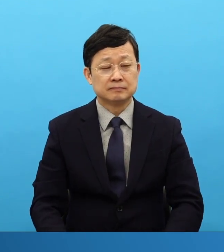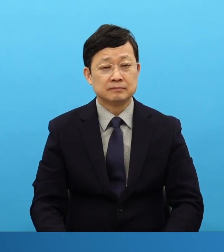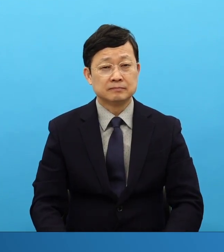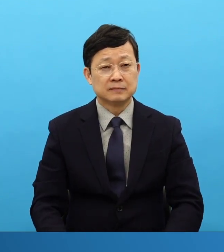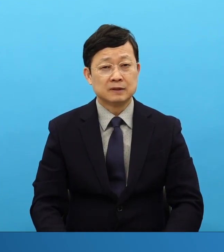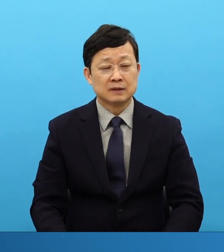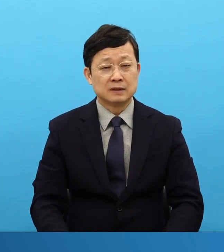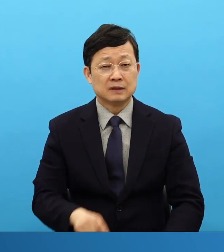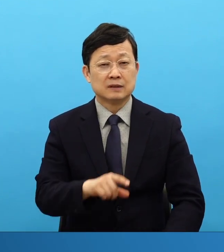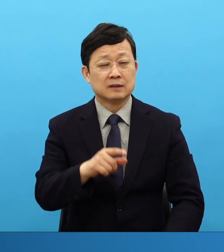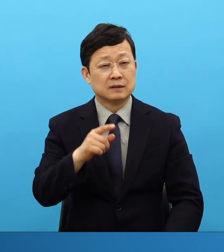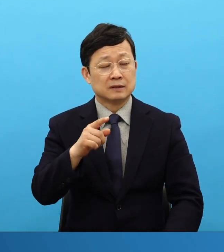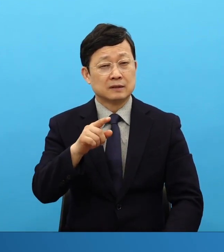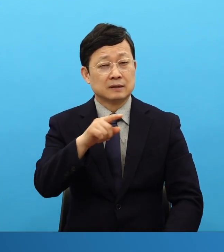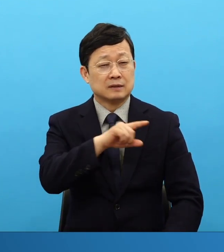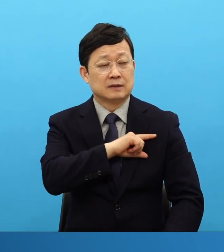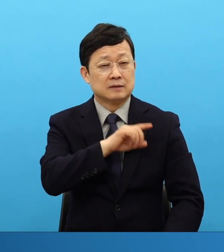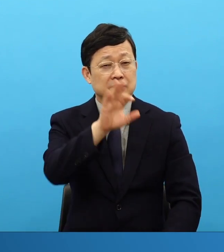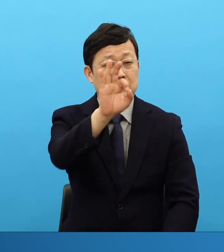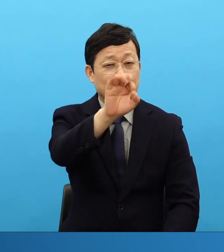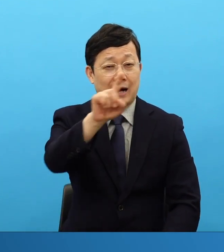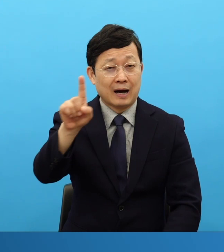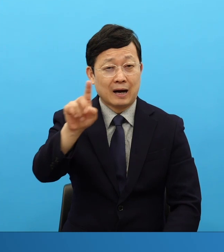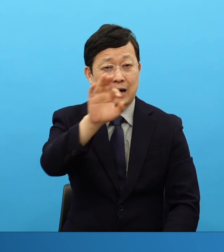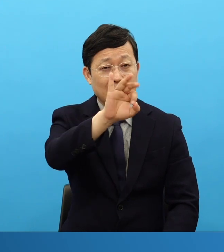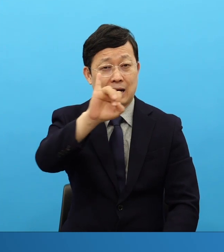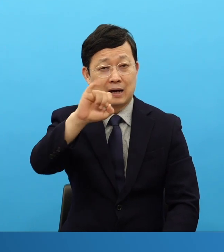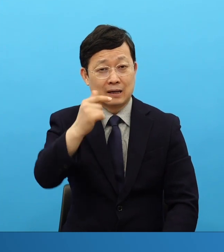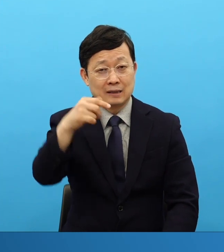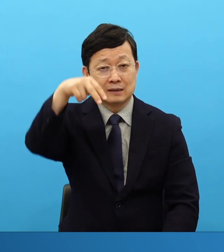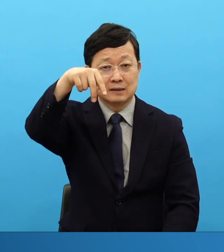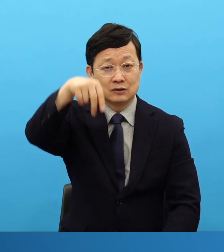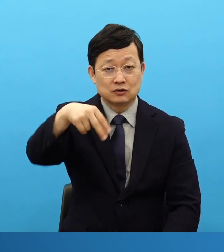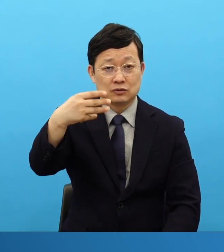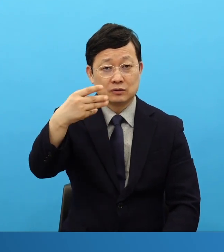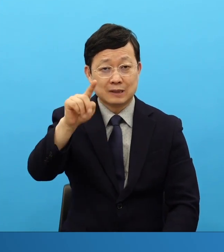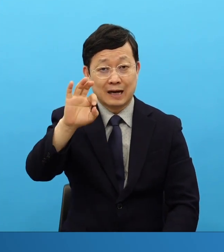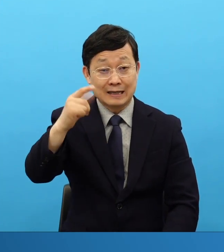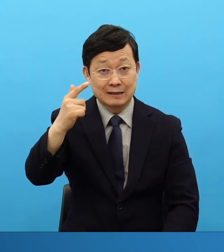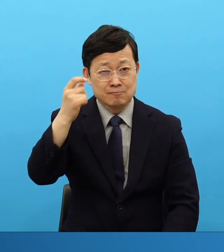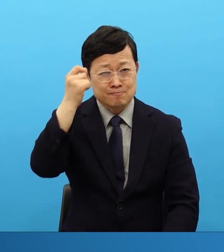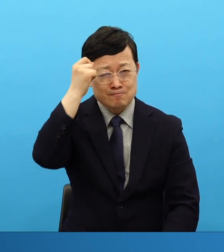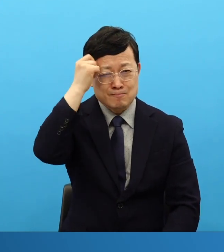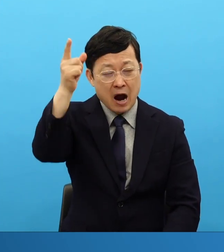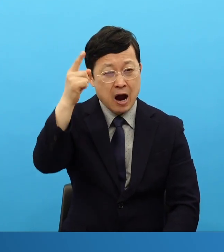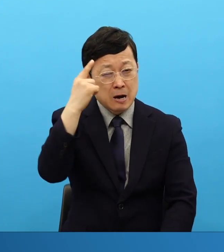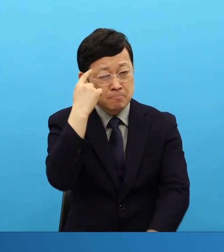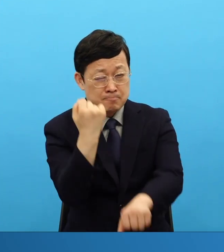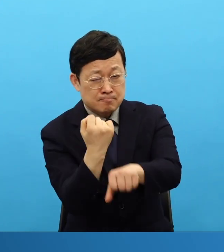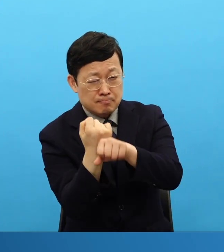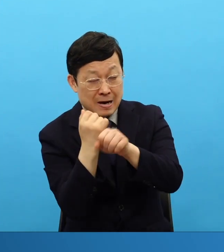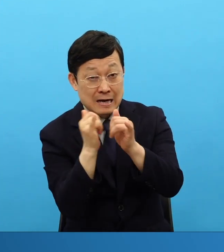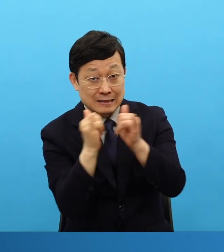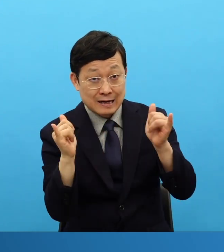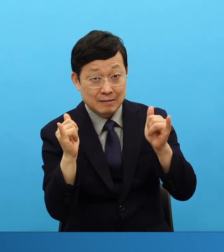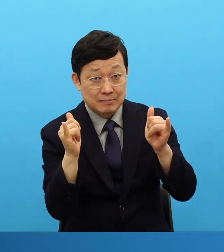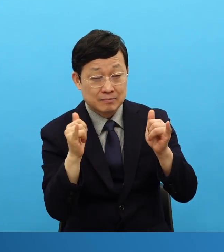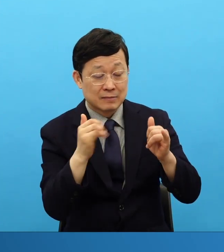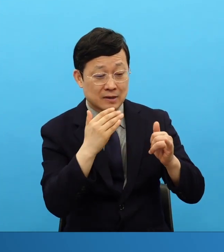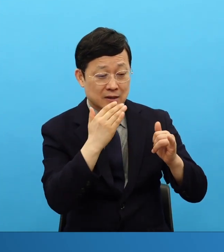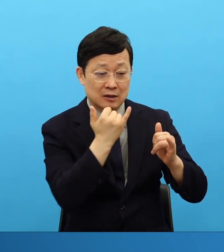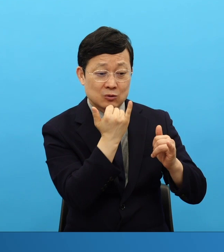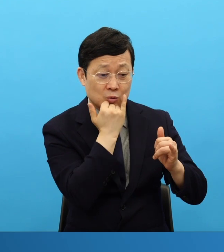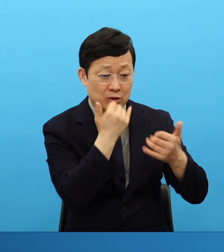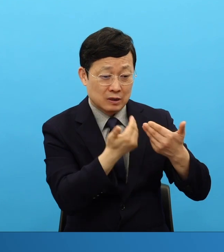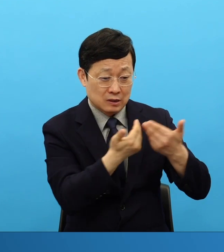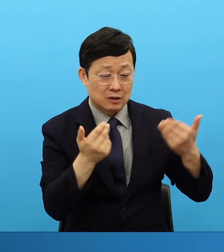아인슈타인이 독일을 떠나서 미국으로 왔습니다. And during that time, we see that the greatest individual, Einstein, he comes from Germany and moves to the